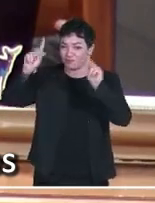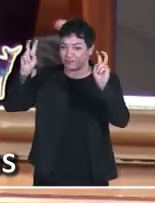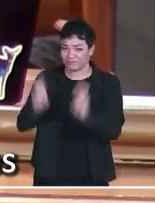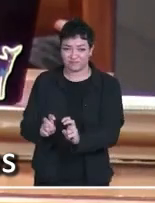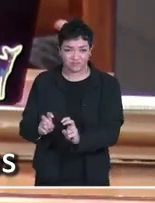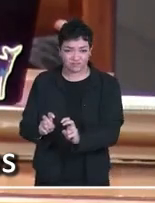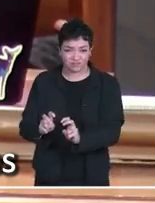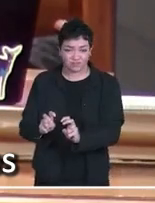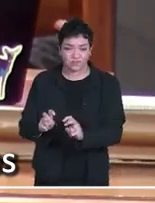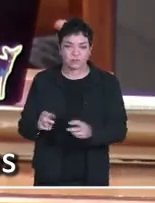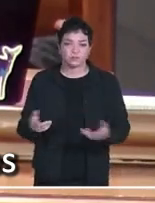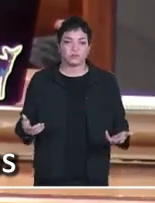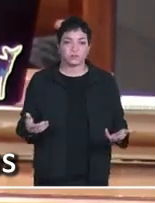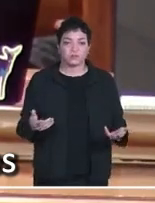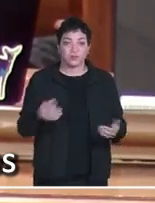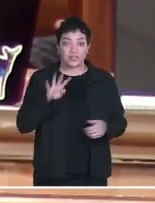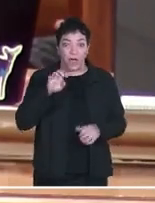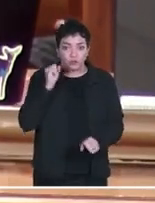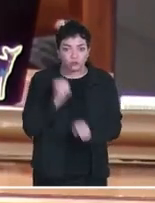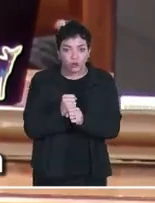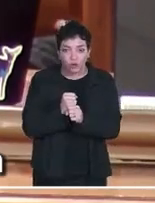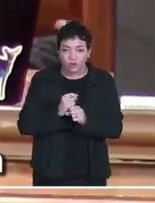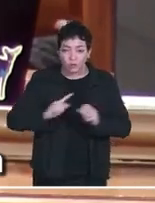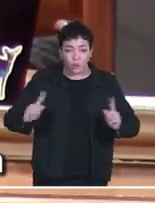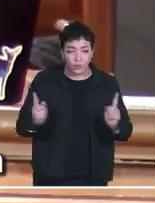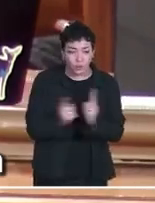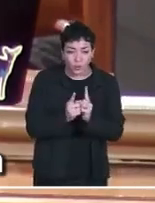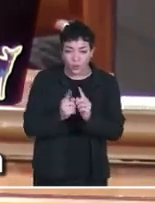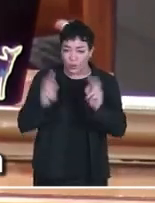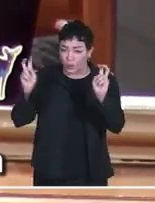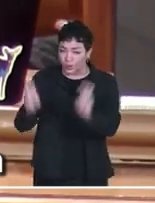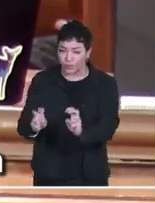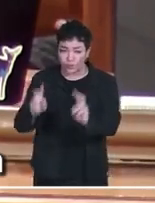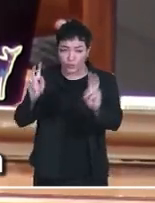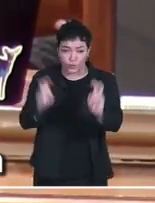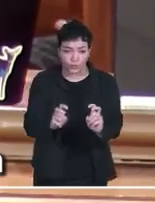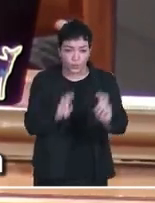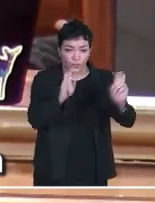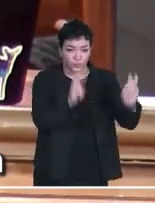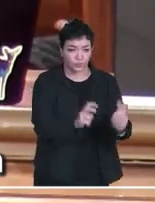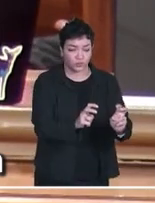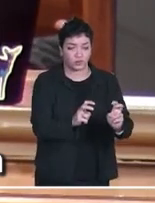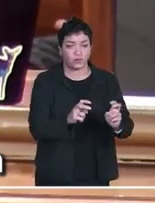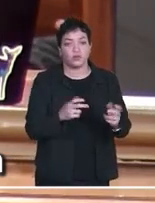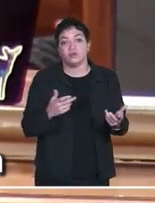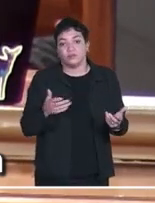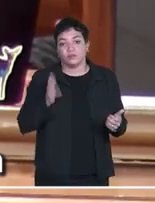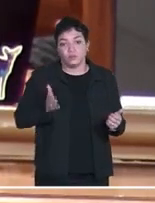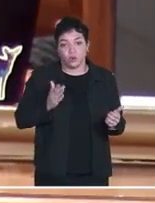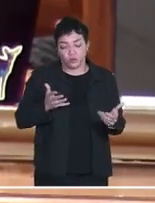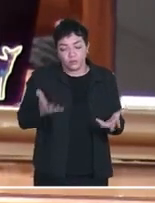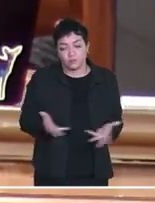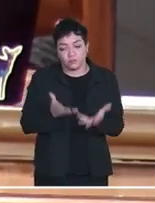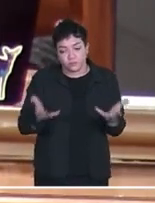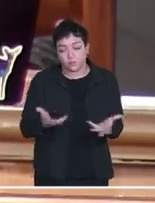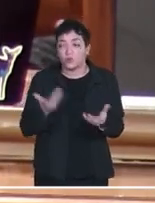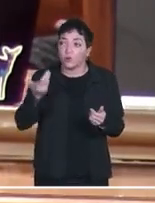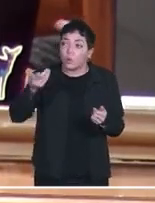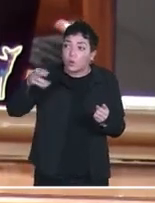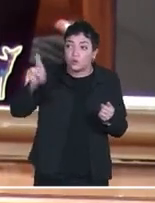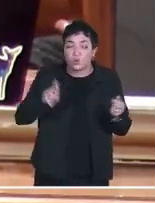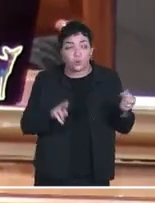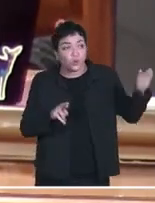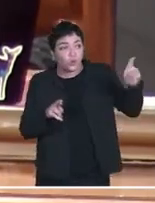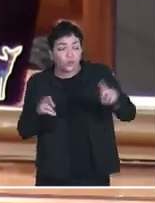Bordeaux ne peut pas agir sur l'ensemble des causes de l'érosion de la richesse du vivant, mais favorise son retour en milieu urbain grâce au programme